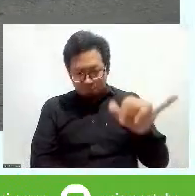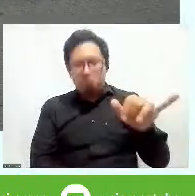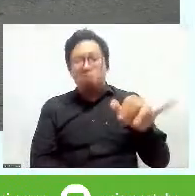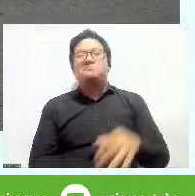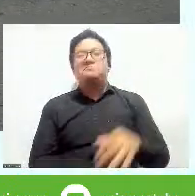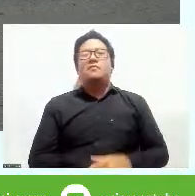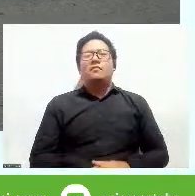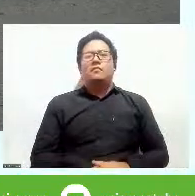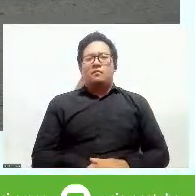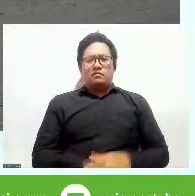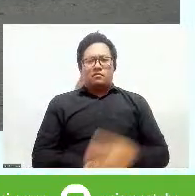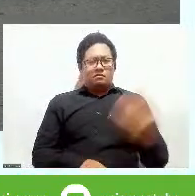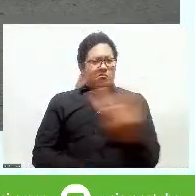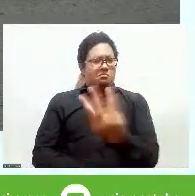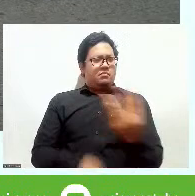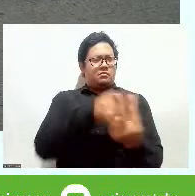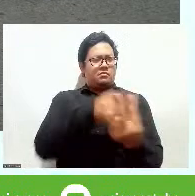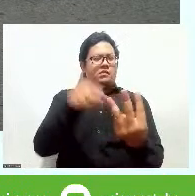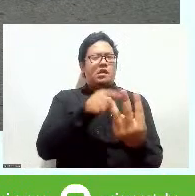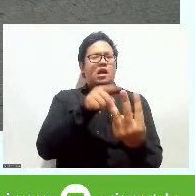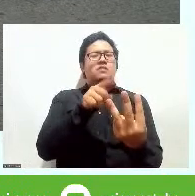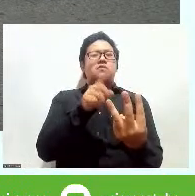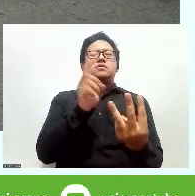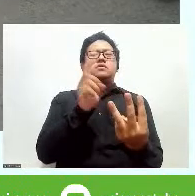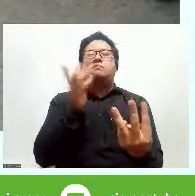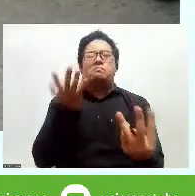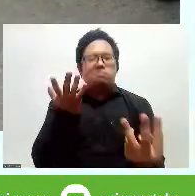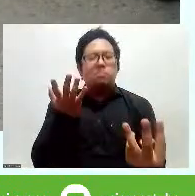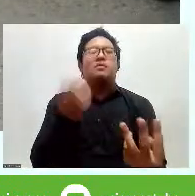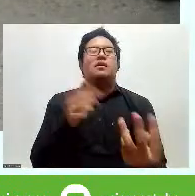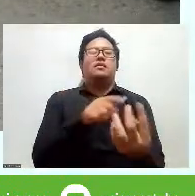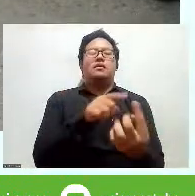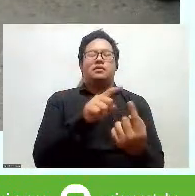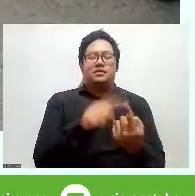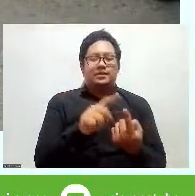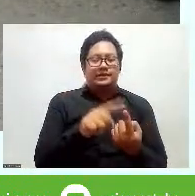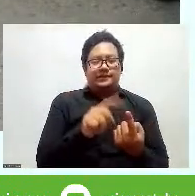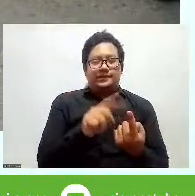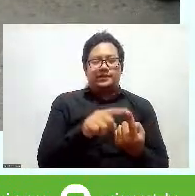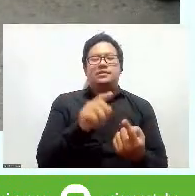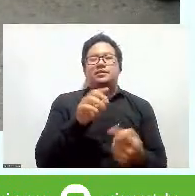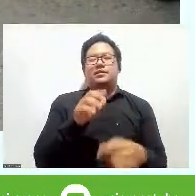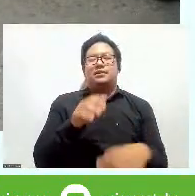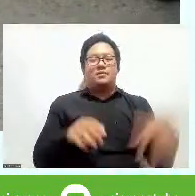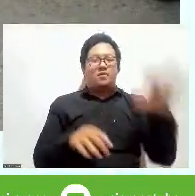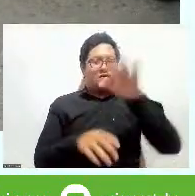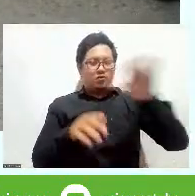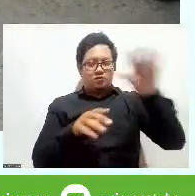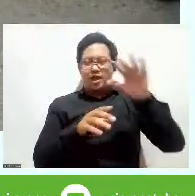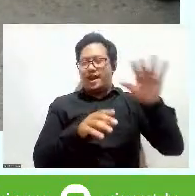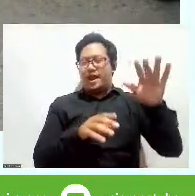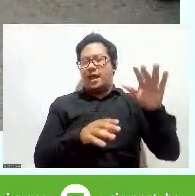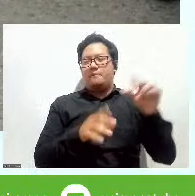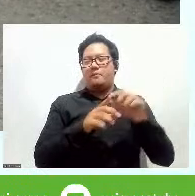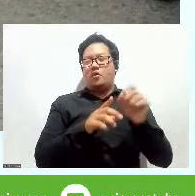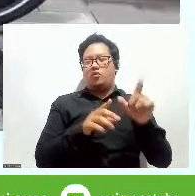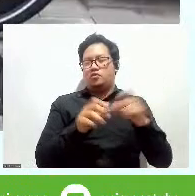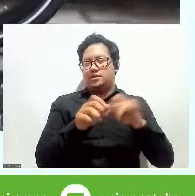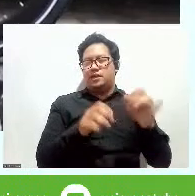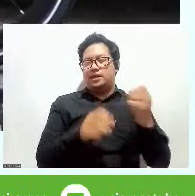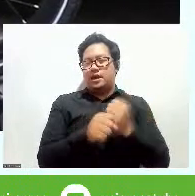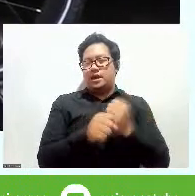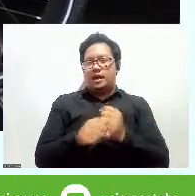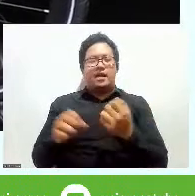polusi udara tadi saya Sebutkan penyebab terbesar adalah kendaraan bermotor kemacetan kita sudah sama-sama tahu juga kendaraan bermotor gelap